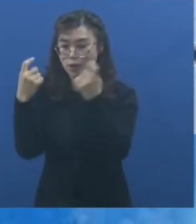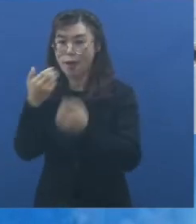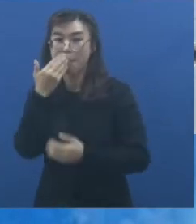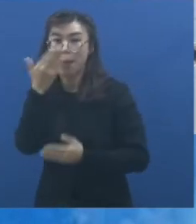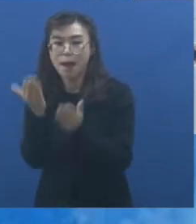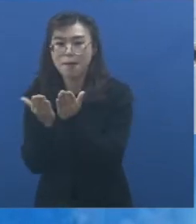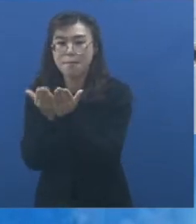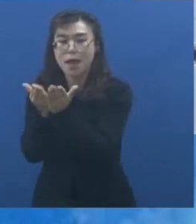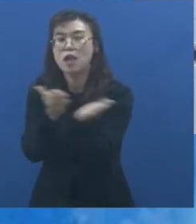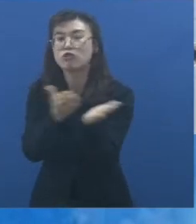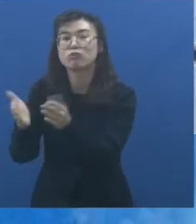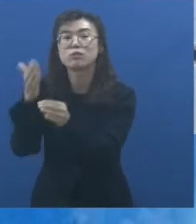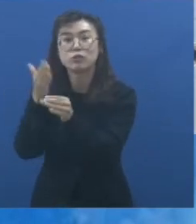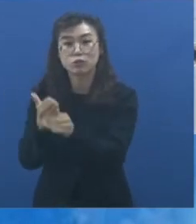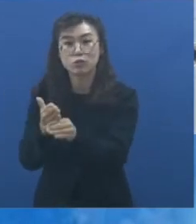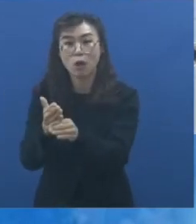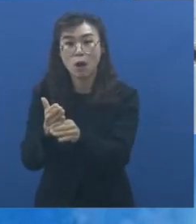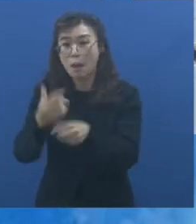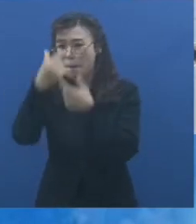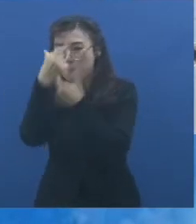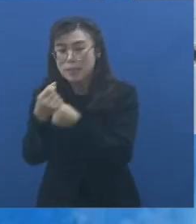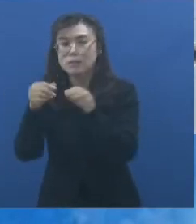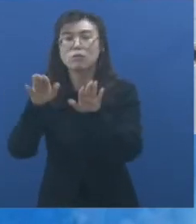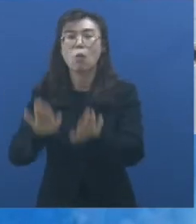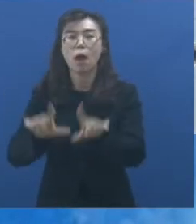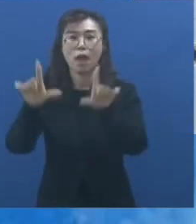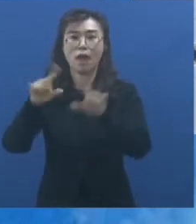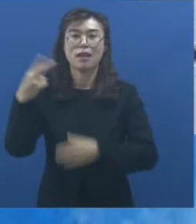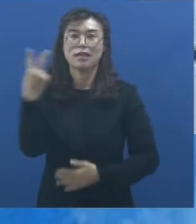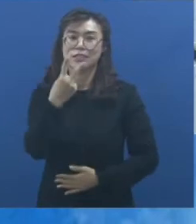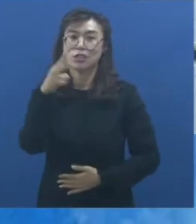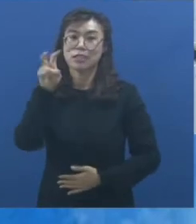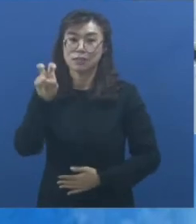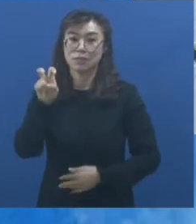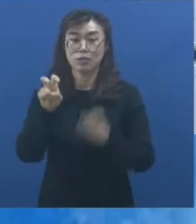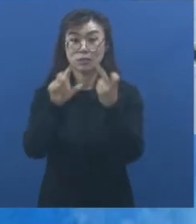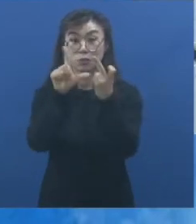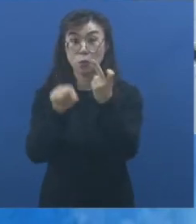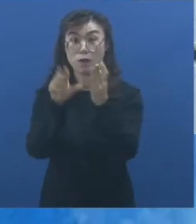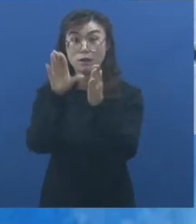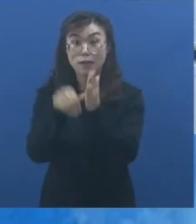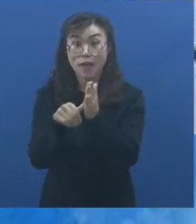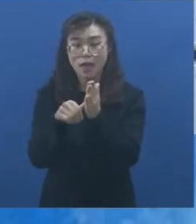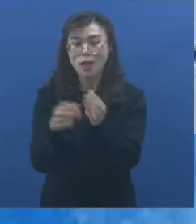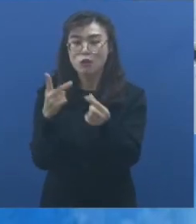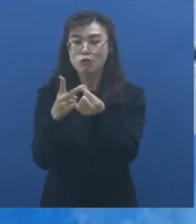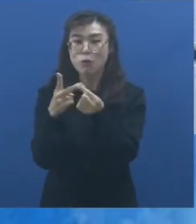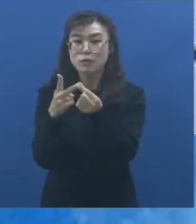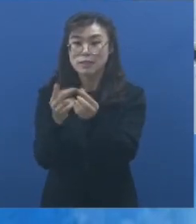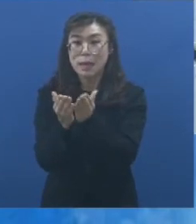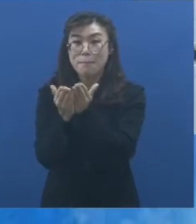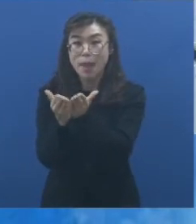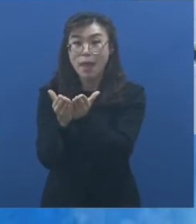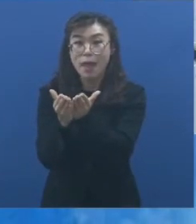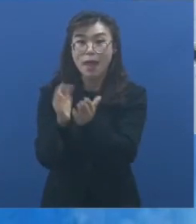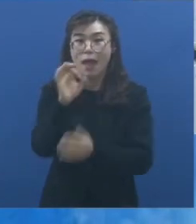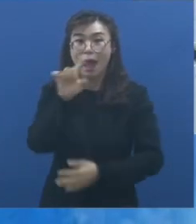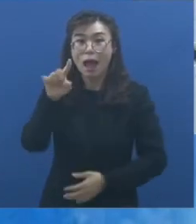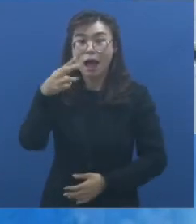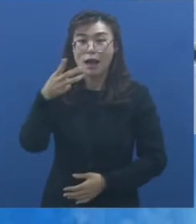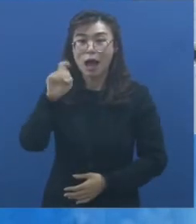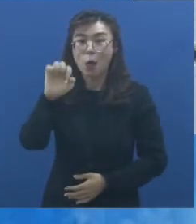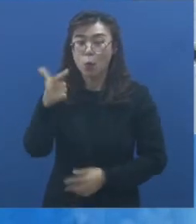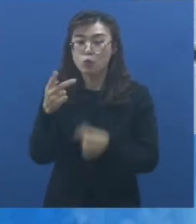2020년 이죠 2020년 12월에 제 2의 아라온 호가 이제 출격을 하게 되는데 자 한번